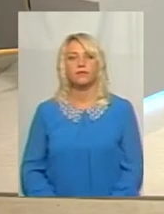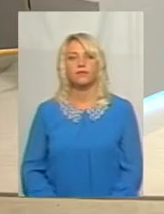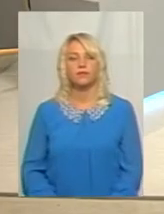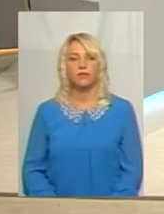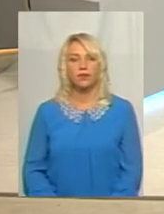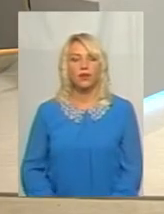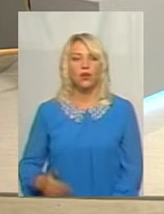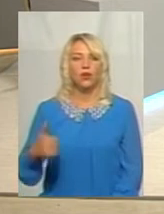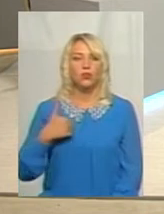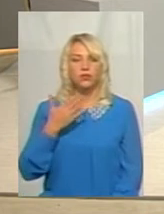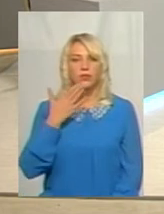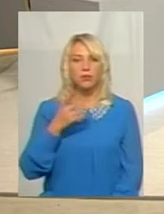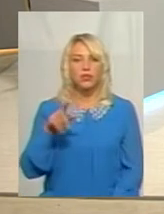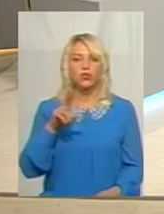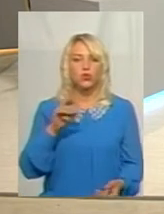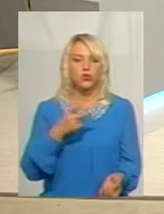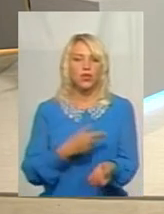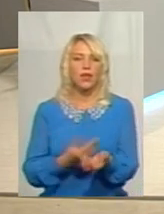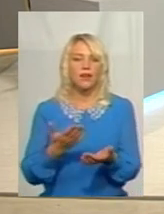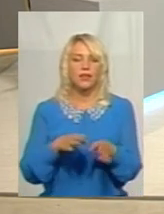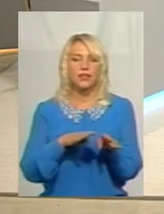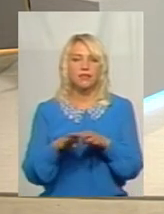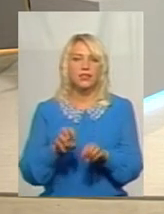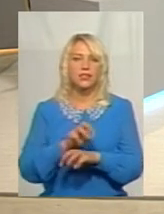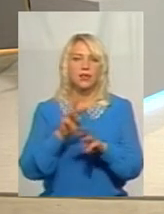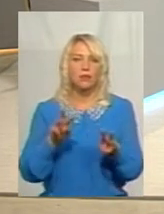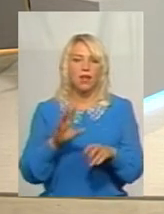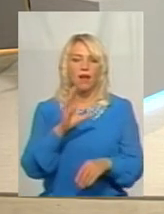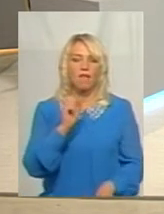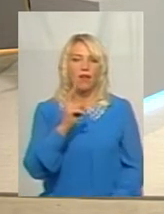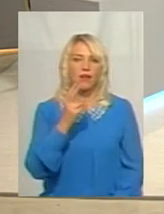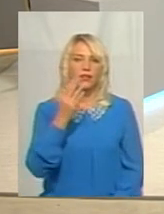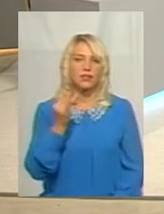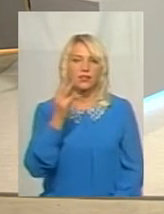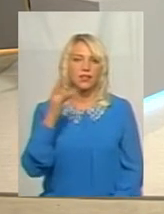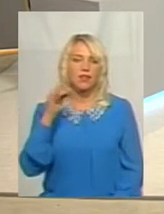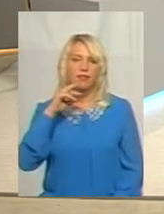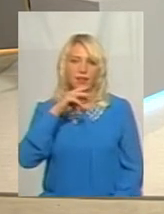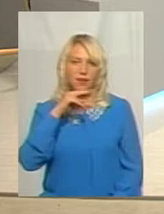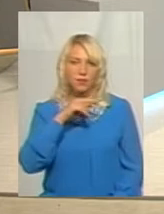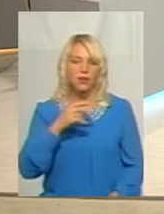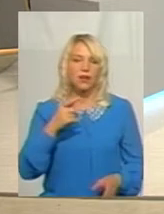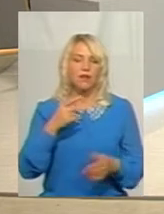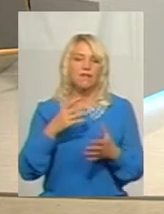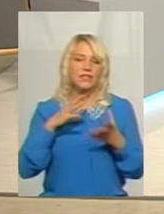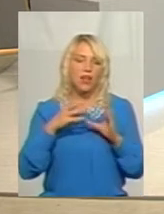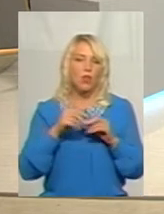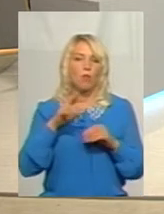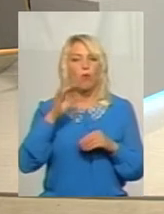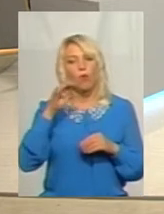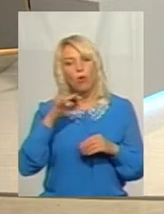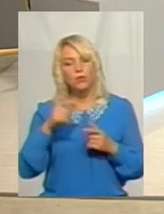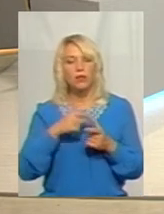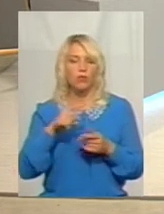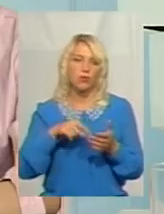ще запитати стосовно щеплень. От який рівень забезпечення саме вакцинами у містах Хмельницького, зокрема, ну, можливо, ви знаєте по області ситуацію. І